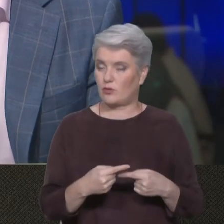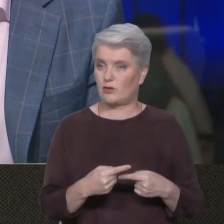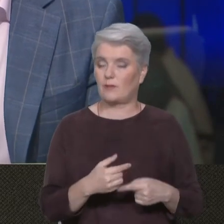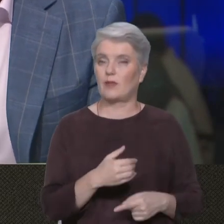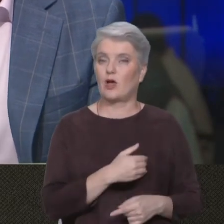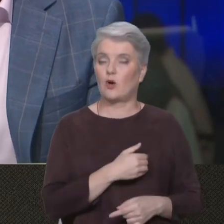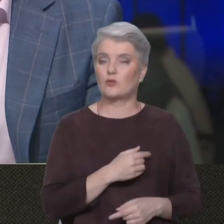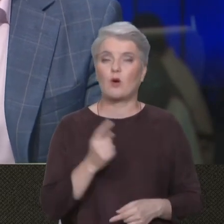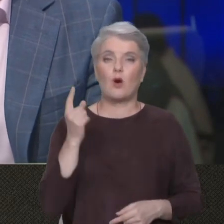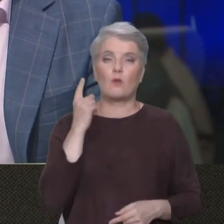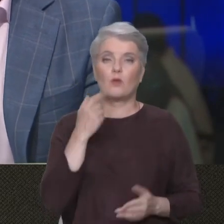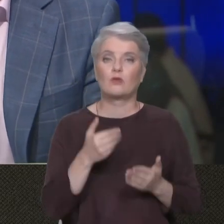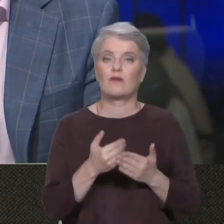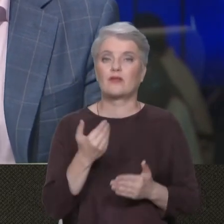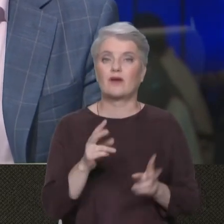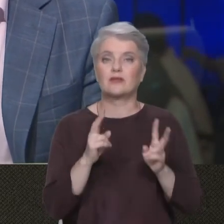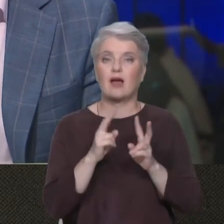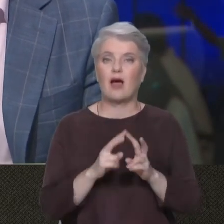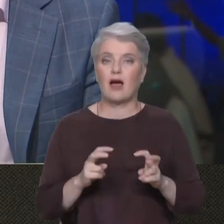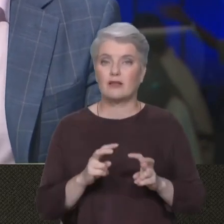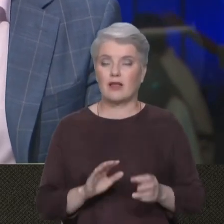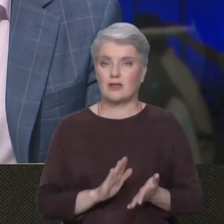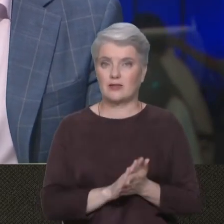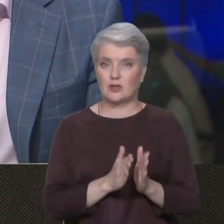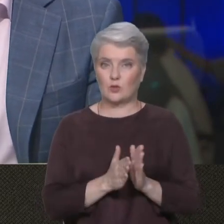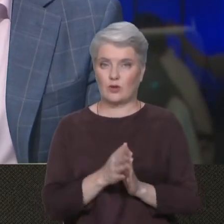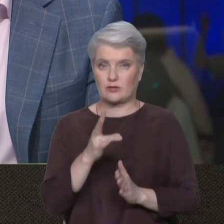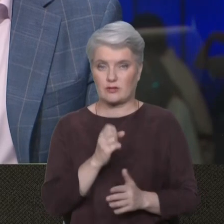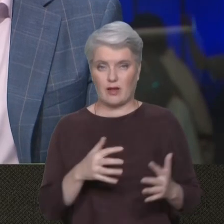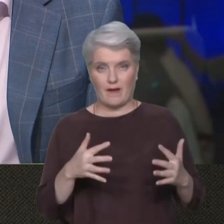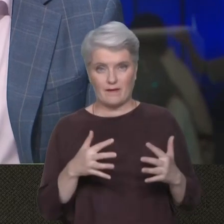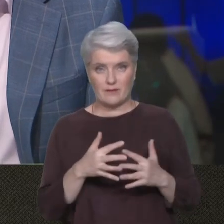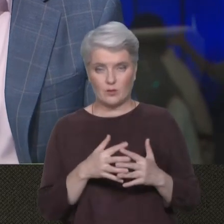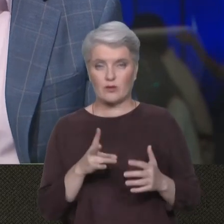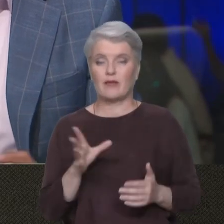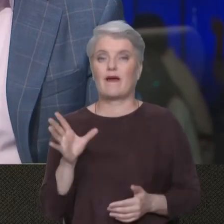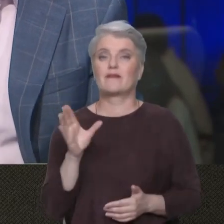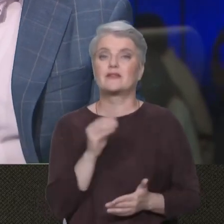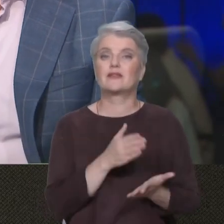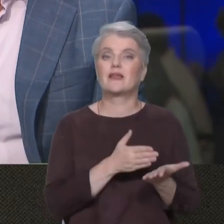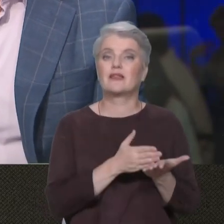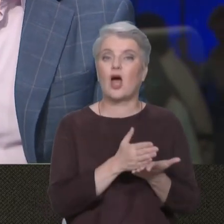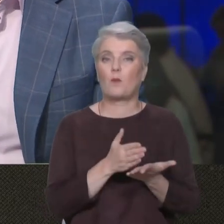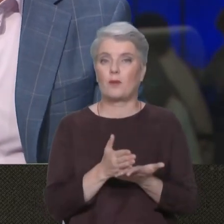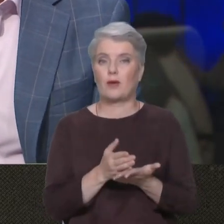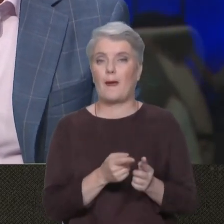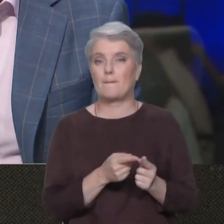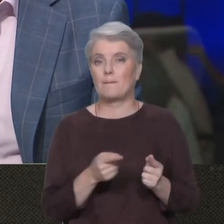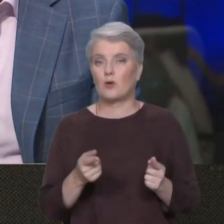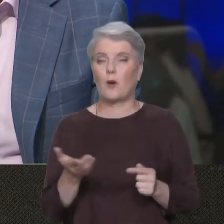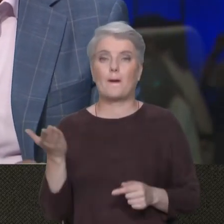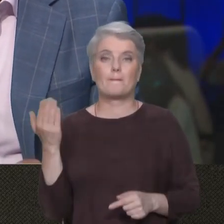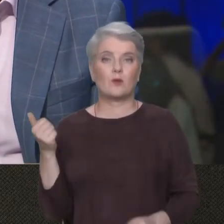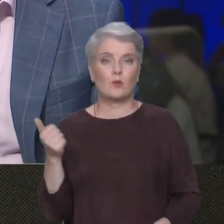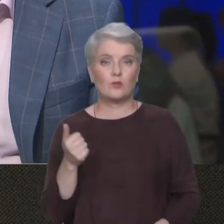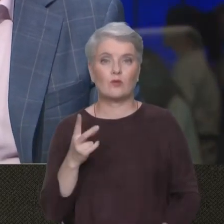хочеться почути від вас аналіз ситуації на фронті на всіх напрямках. Протягом минулого тижня на півдні